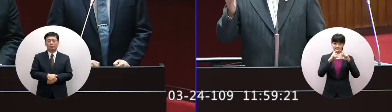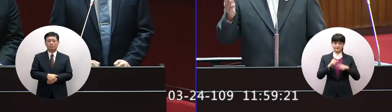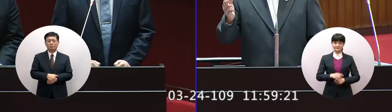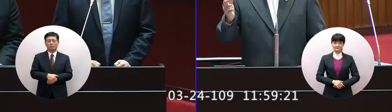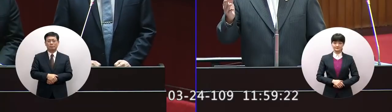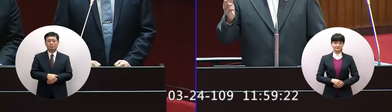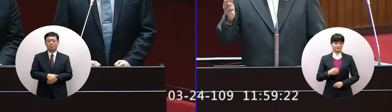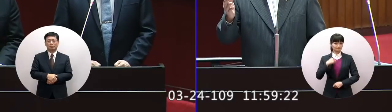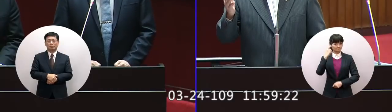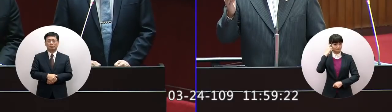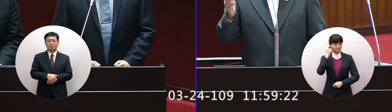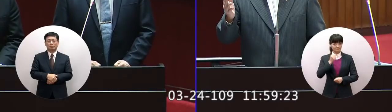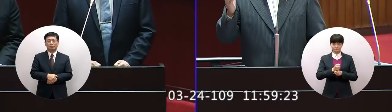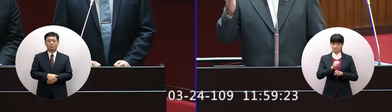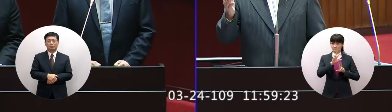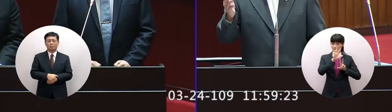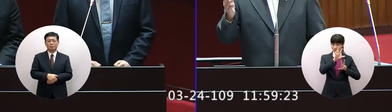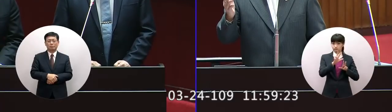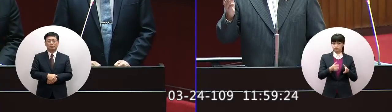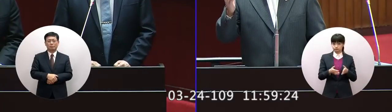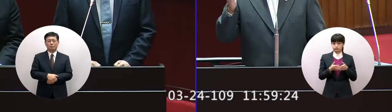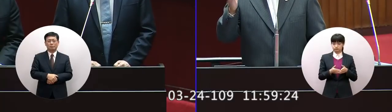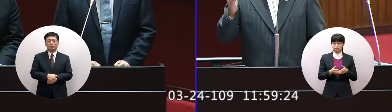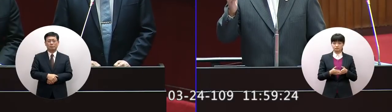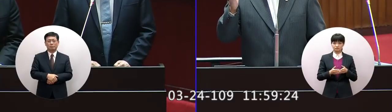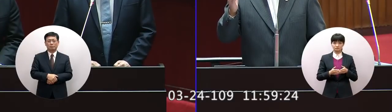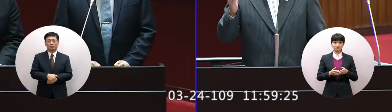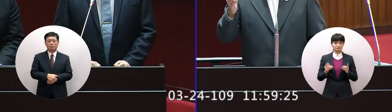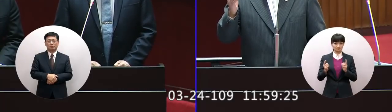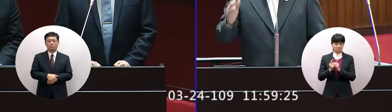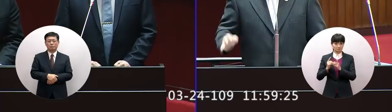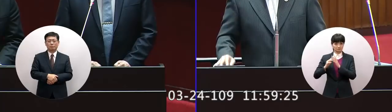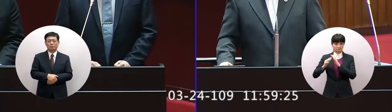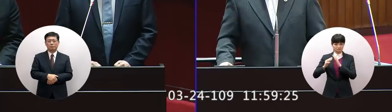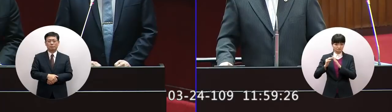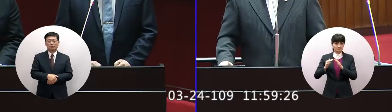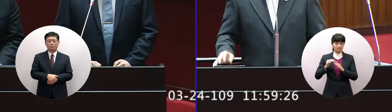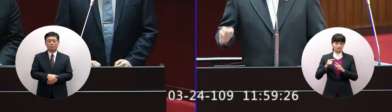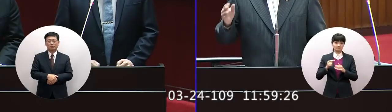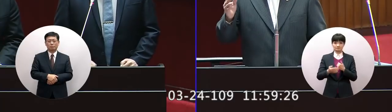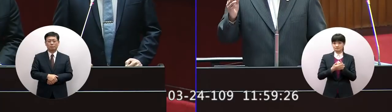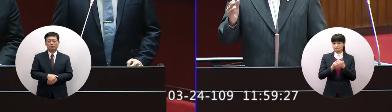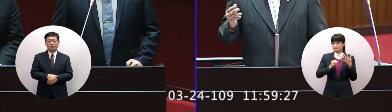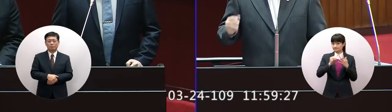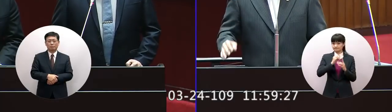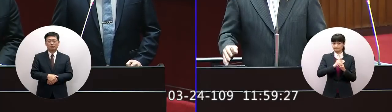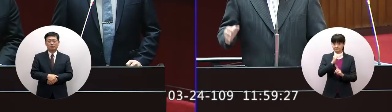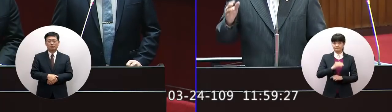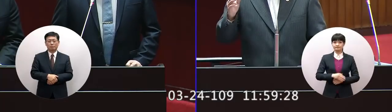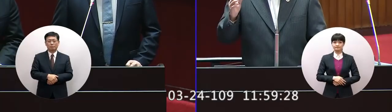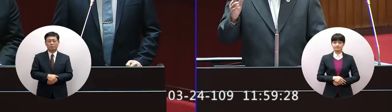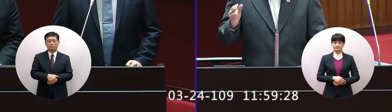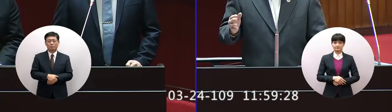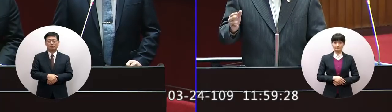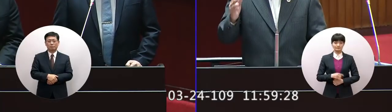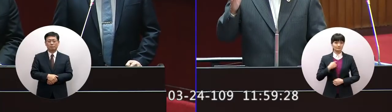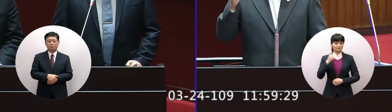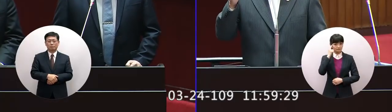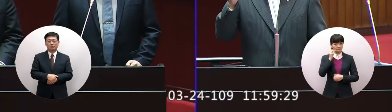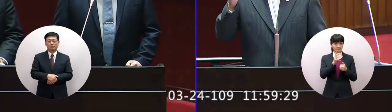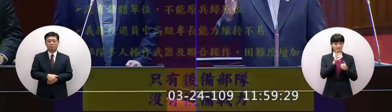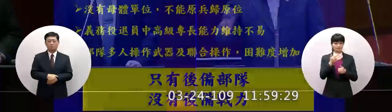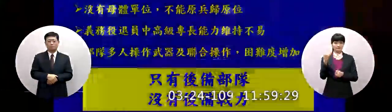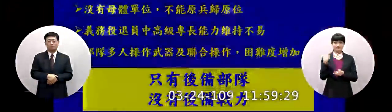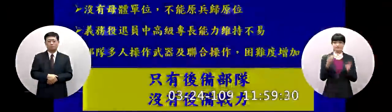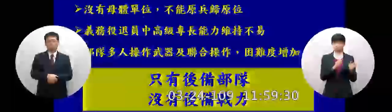想务实是真正面对战争最有效的一个做法。那么我们现在谈一谈后备部队战